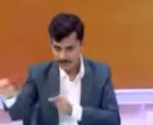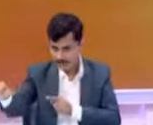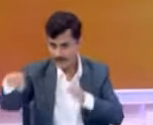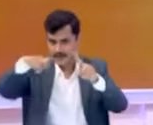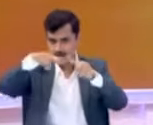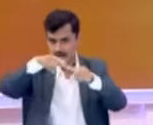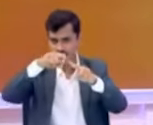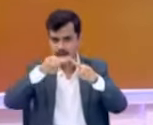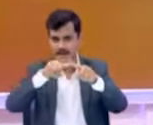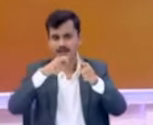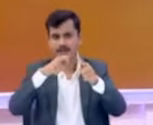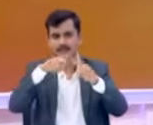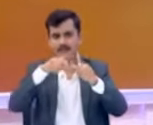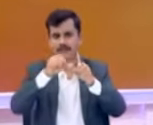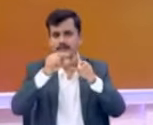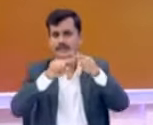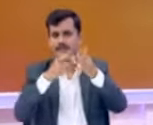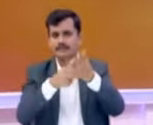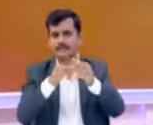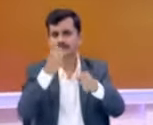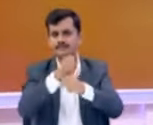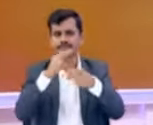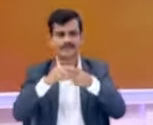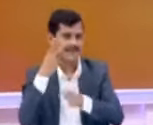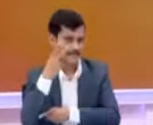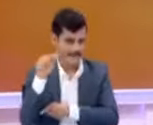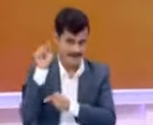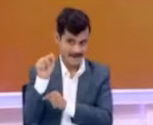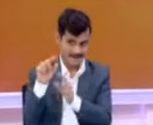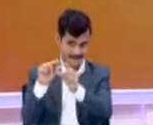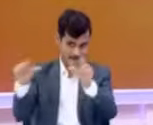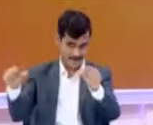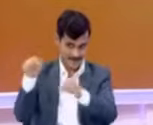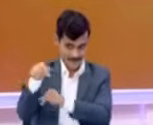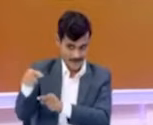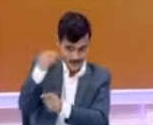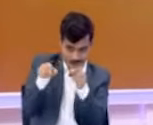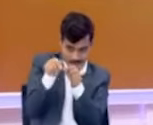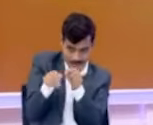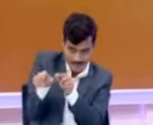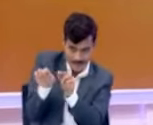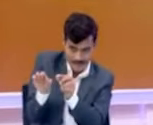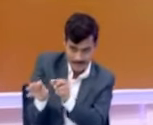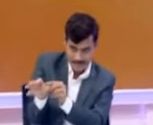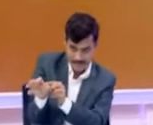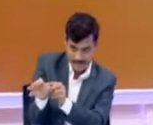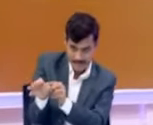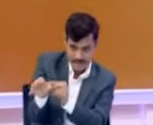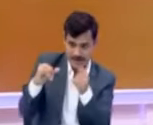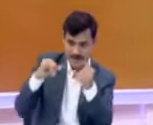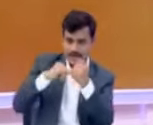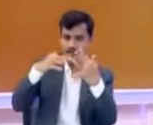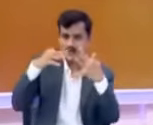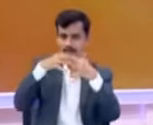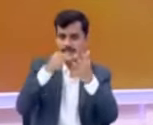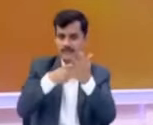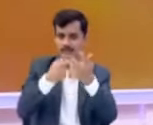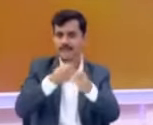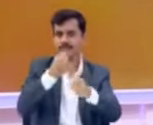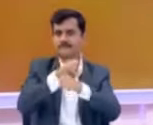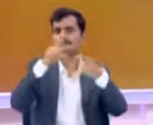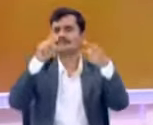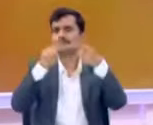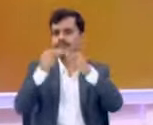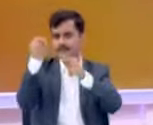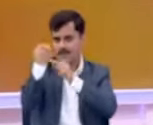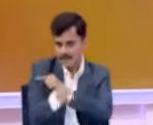कात्रज में एक्सटेंशन होगा। ये स्वारगेट यहाँ पे आप देखेंगे, बुधवार पेट के बाद में स्वारगेट, उसके आगे नीचे कात्रज